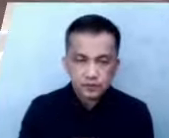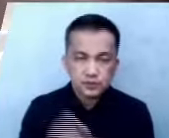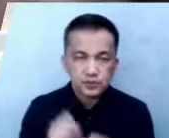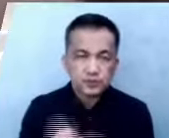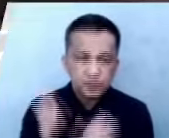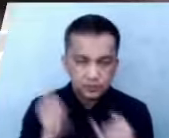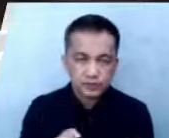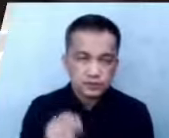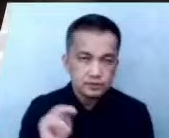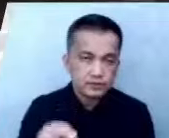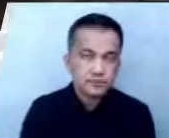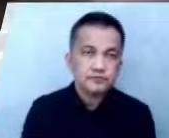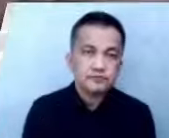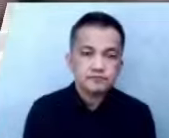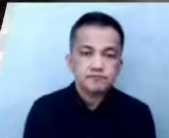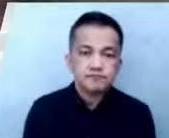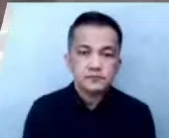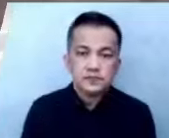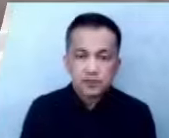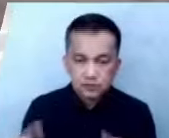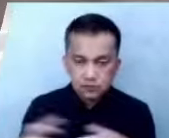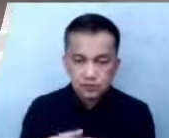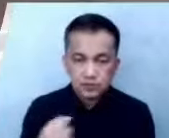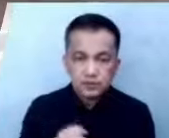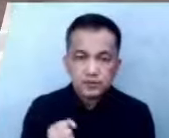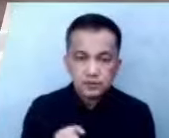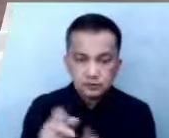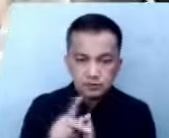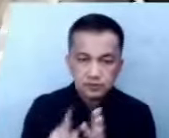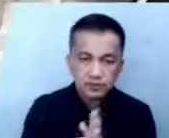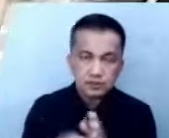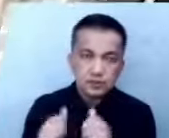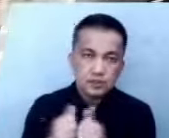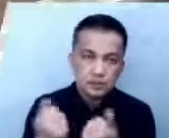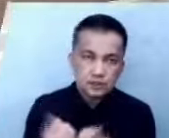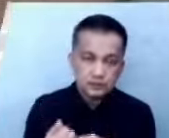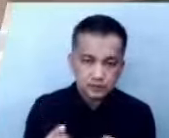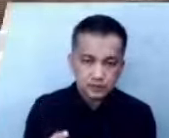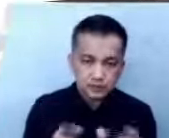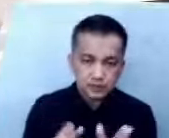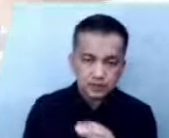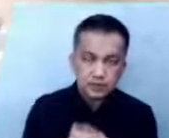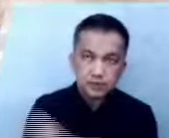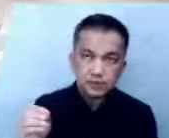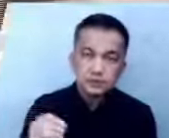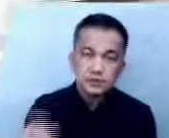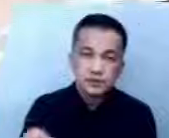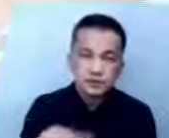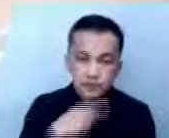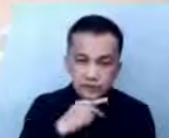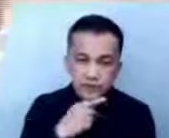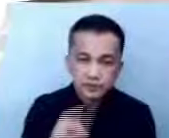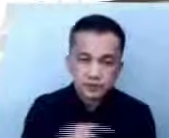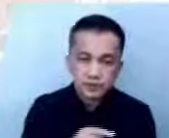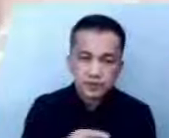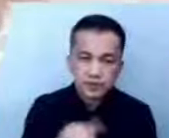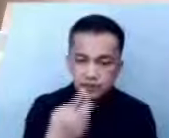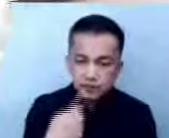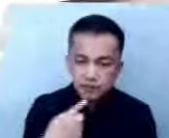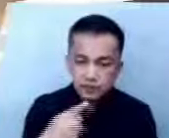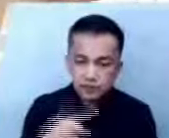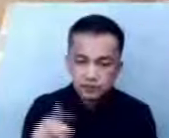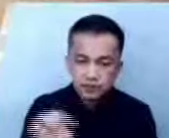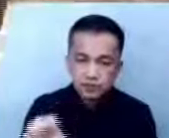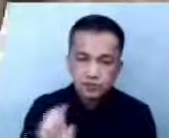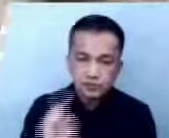kinakailangan. Nagbabalangkas na rin ng bagong polisiya ang ahensya para payagang makalabas sa mga baboy mula sa mga red zone patungo sa ibang lugar